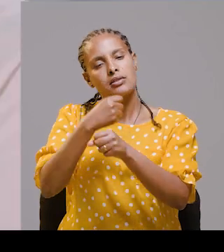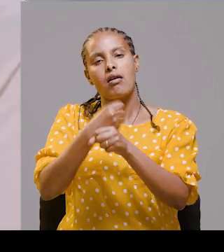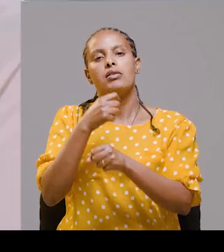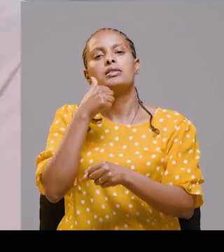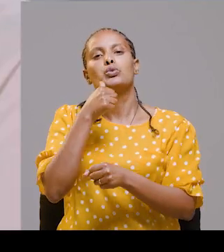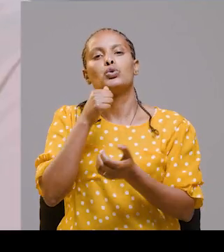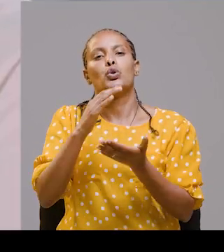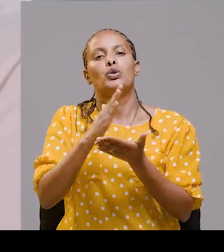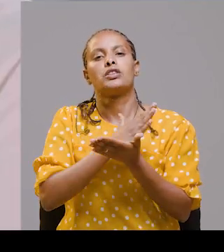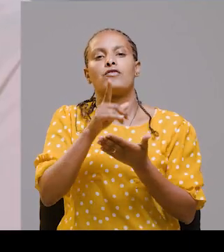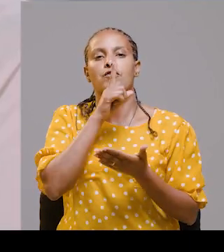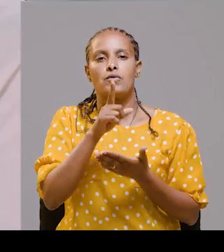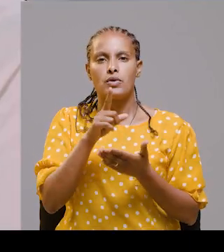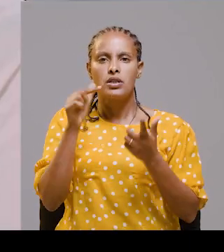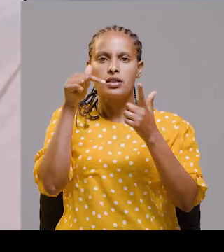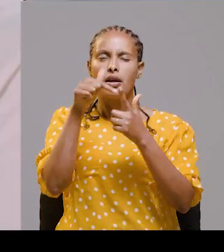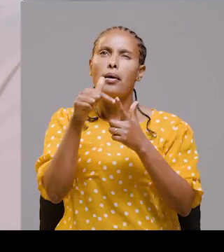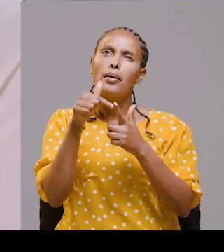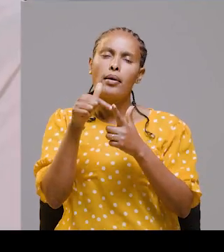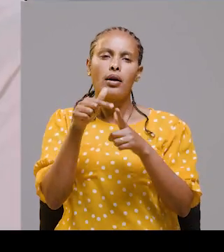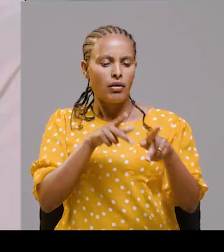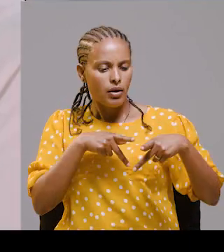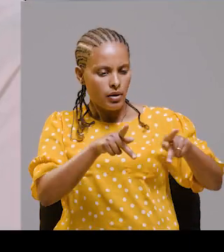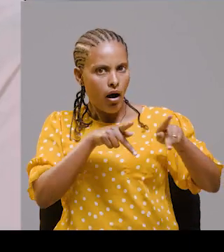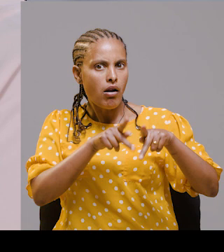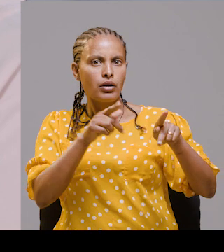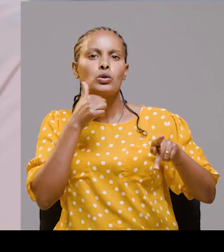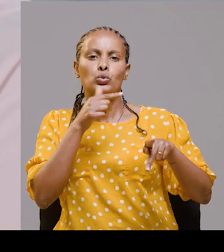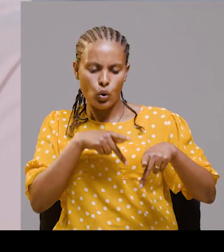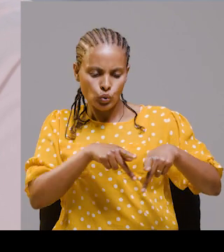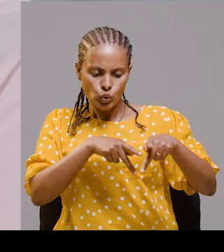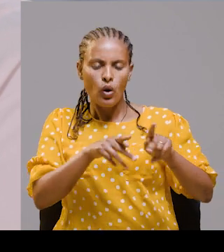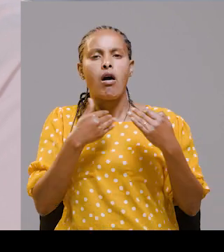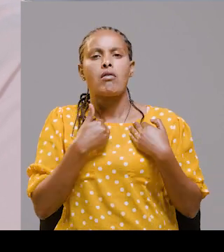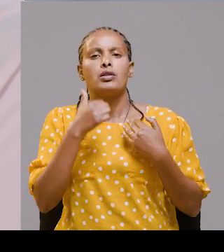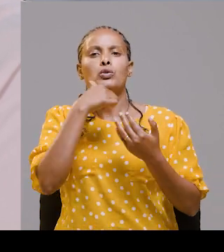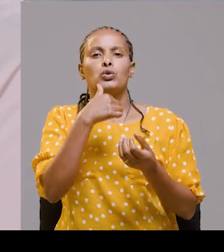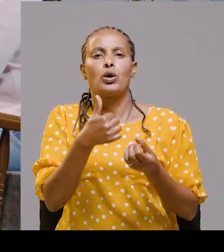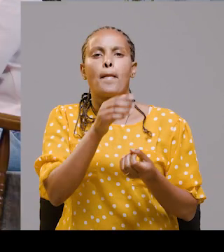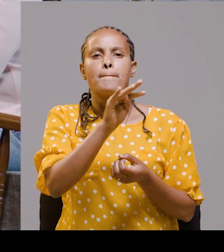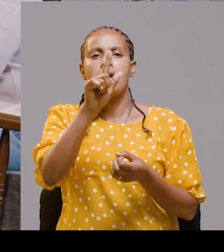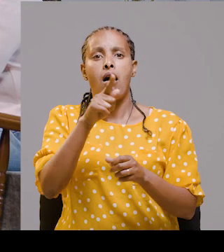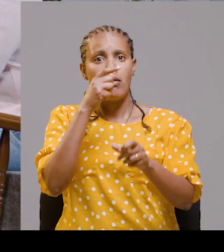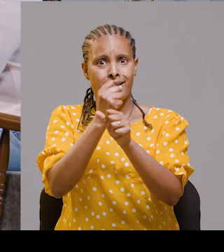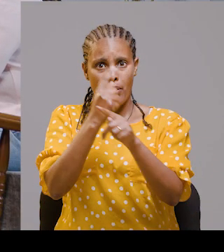መሳተፍ እስከ እንትንም ቢሆን ግብርናውም ላይ ቢሆን መሳተፍ። ስለዚህ የሴቶች